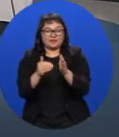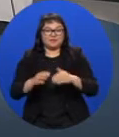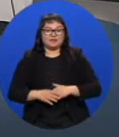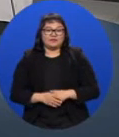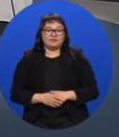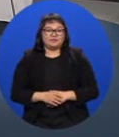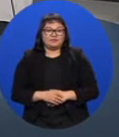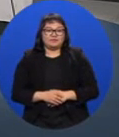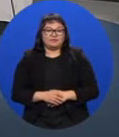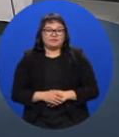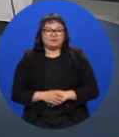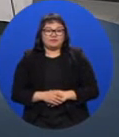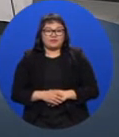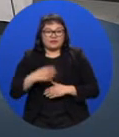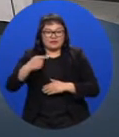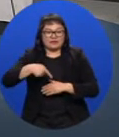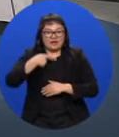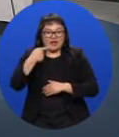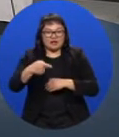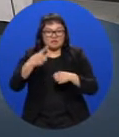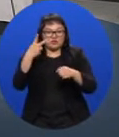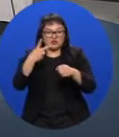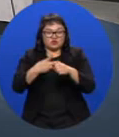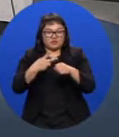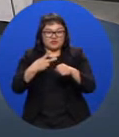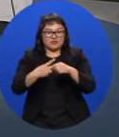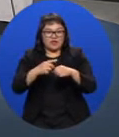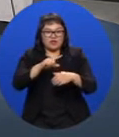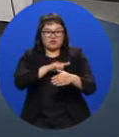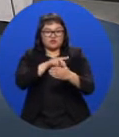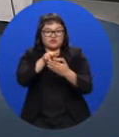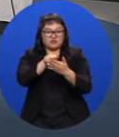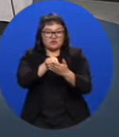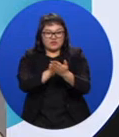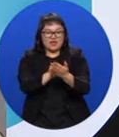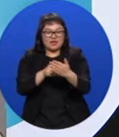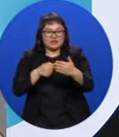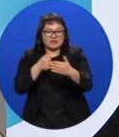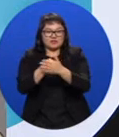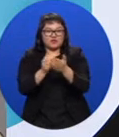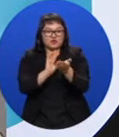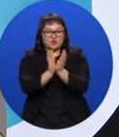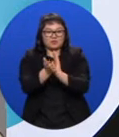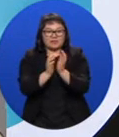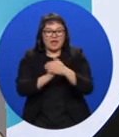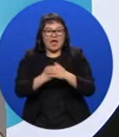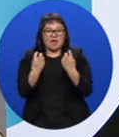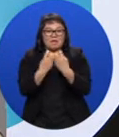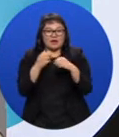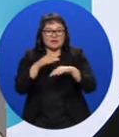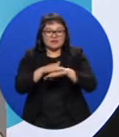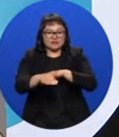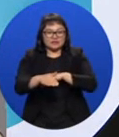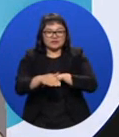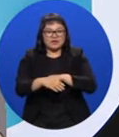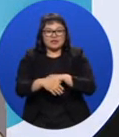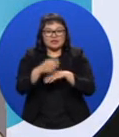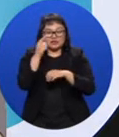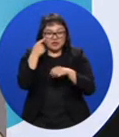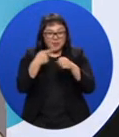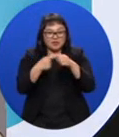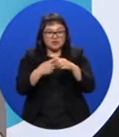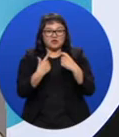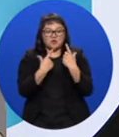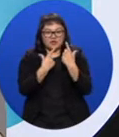마치겠습니다. 다음은 두 번째 주제 지정 토론입니다. 진행 방식은 첫 번째와 똑같습니다. 제시된 주제에 대해서